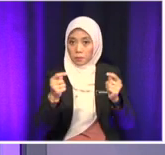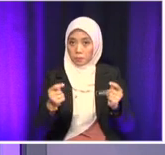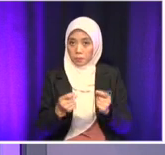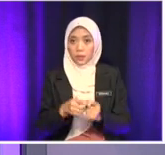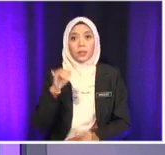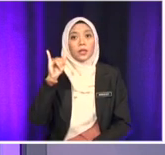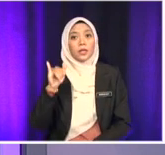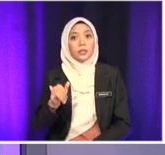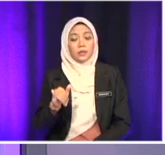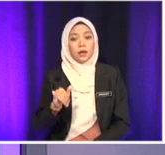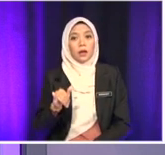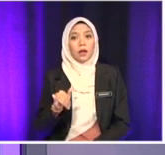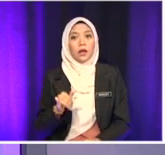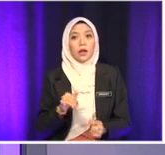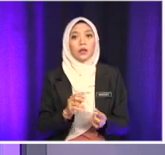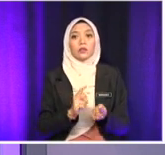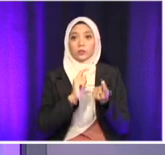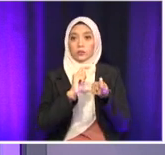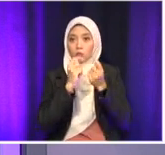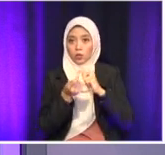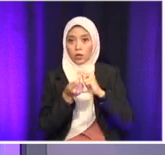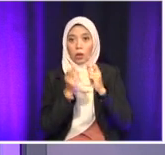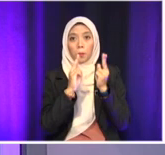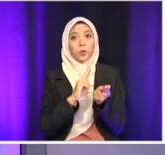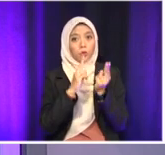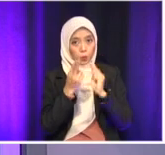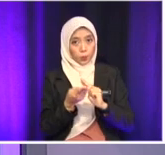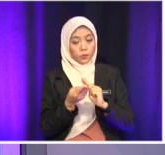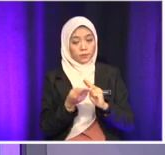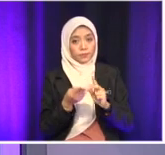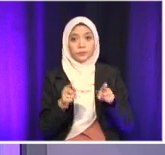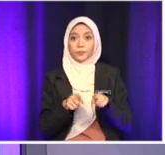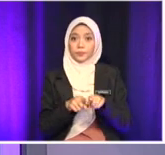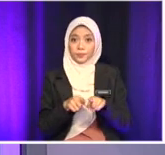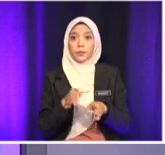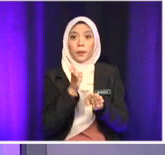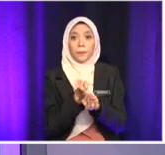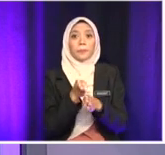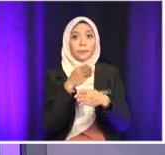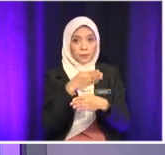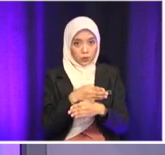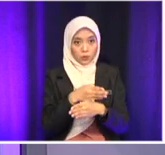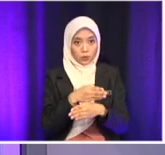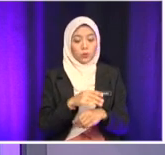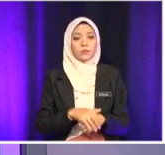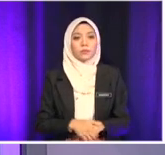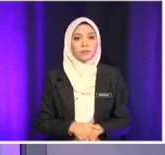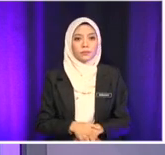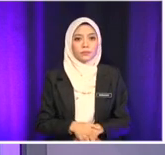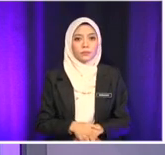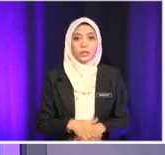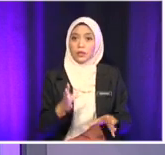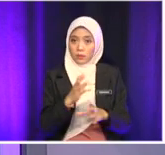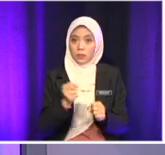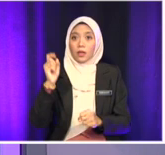gerak sini itu putaran Jadi kalau dari segi bentuk kita udah nampak dah ini adalah pantulan tuh pantulan dapat satu